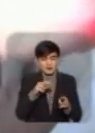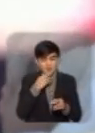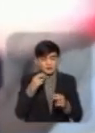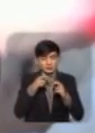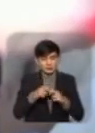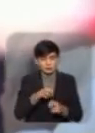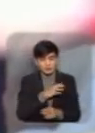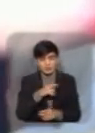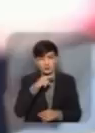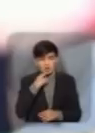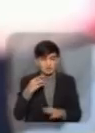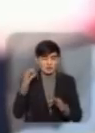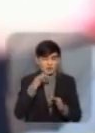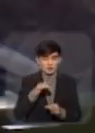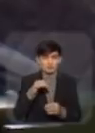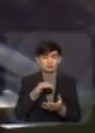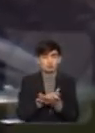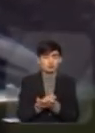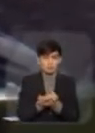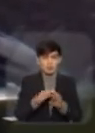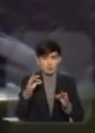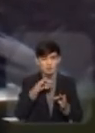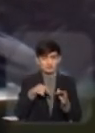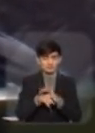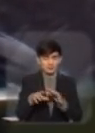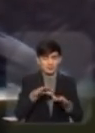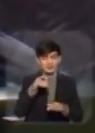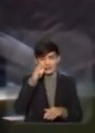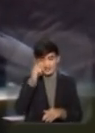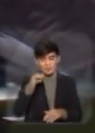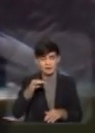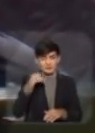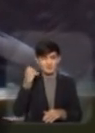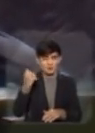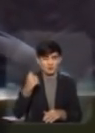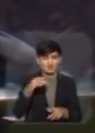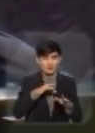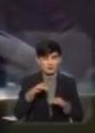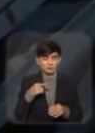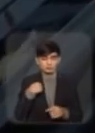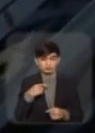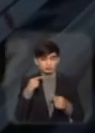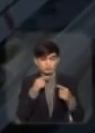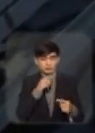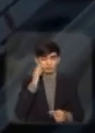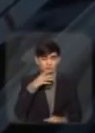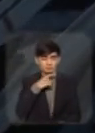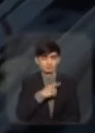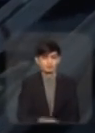шешімін Ресей достық ниетке жат, негізсіз екенін айтып, Германияның бұл қадамына шара қолданамыз деді.